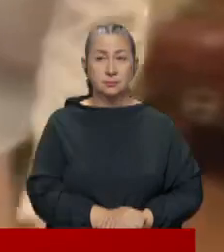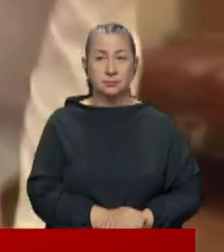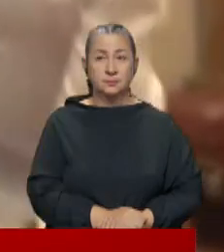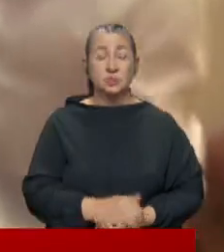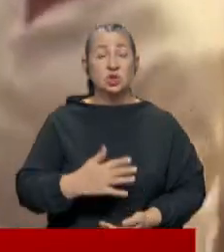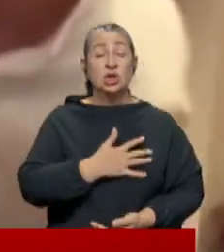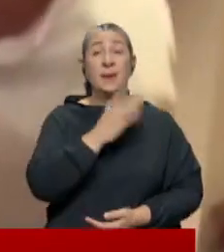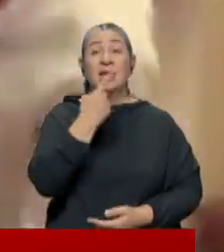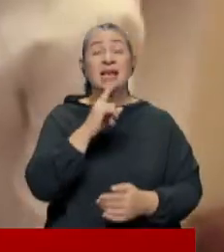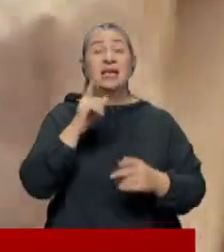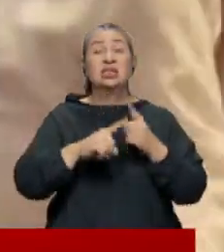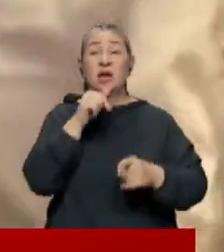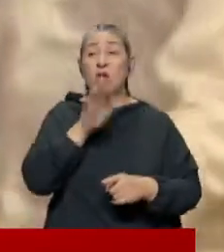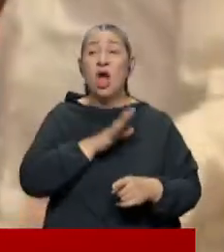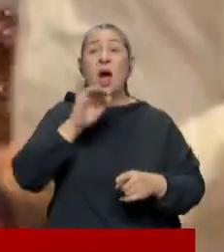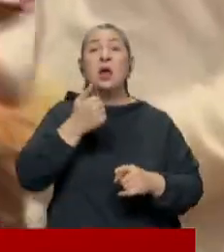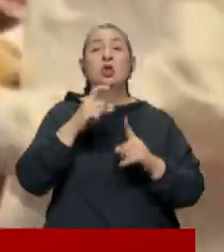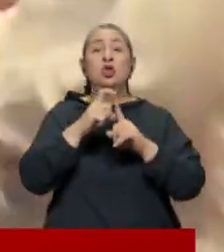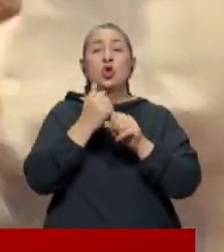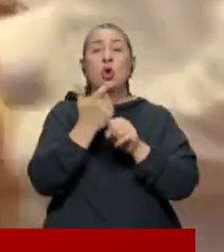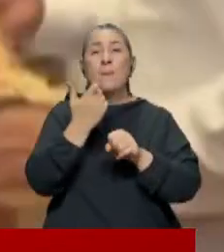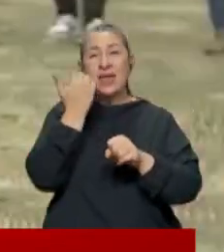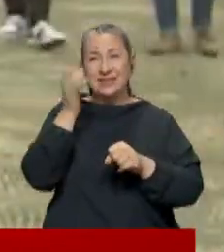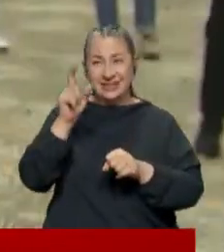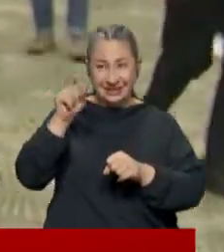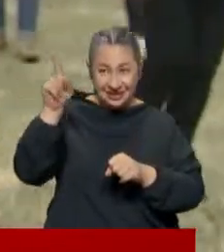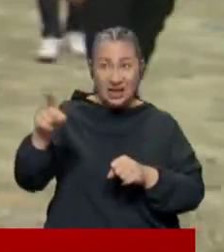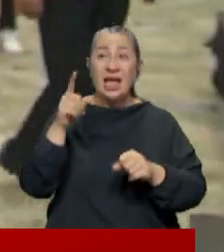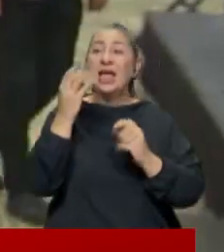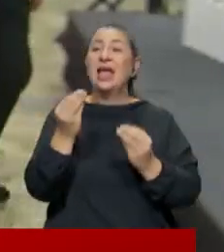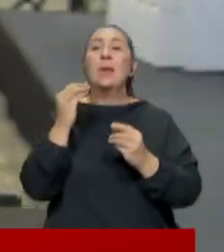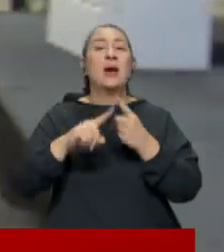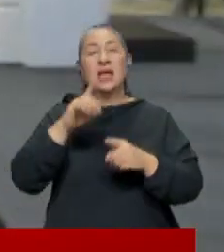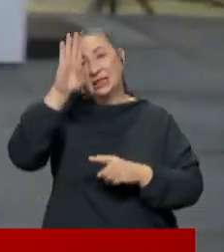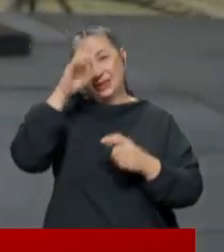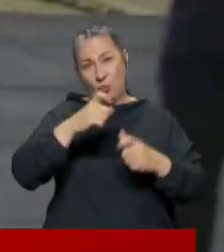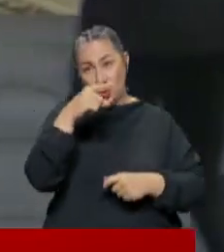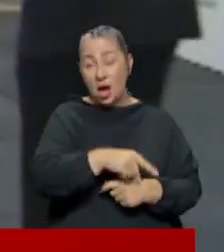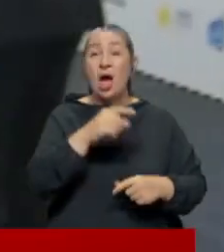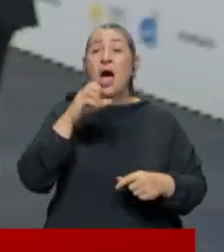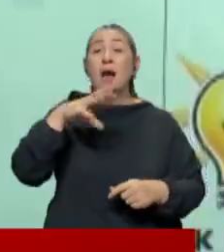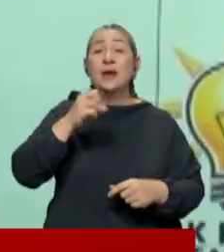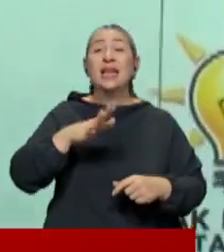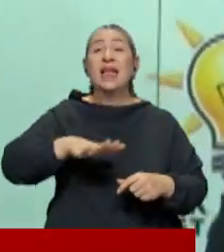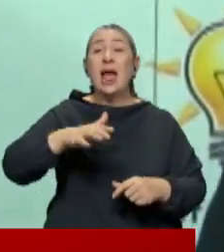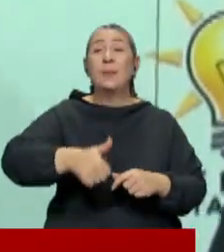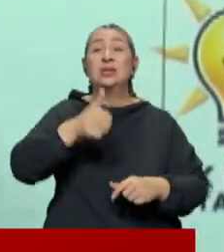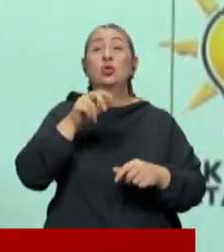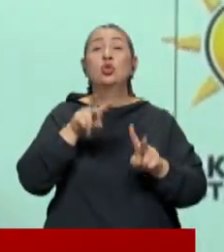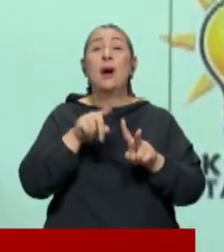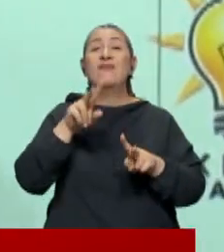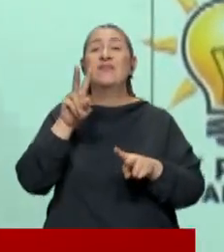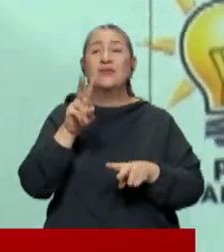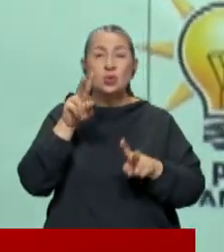Üretemiyor, istihdam alamıyor. CHP lideri Kılıçdaroğlu Ağrı Doğu Beyazıt'taydı. İyi Parti lideri Akşener İstanbul'da. AK Parti Genel Başkan Vekili Numan